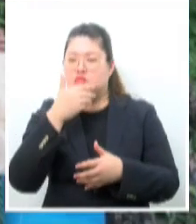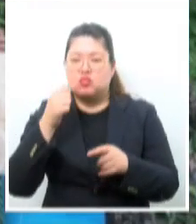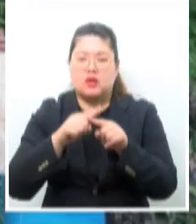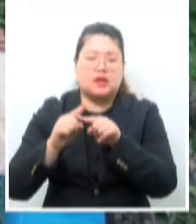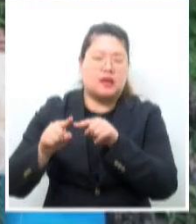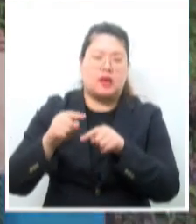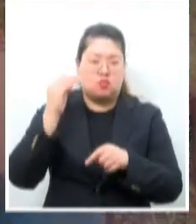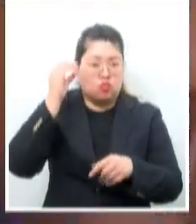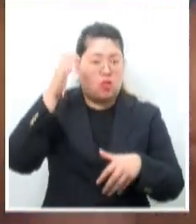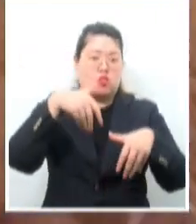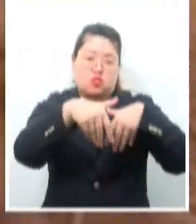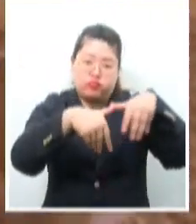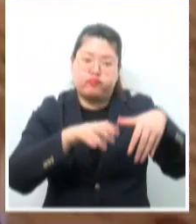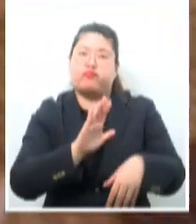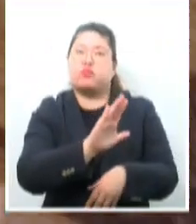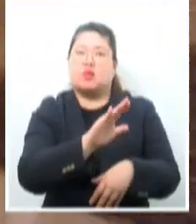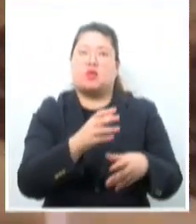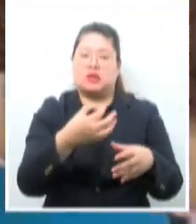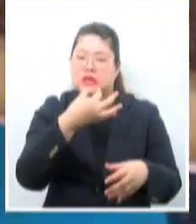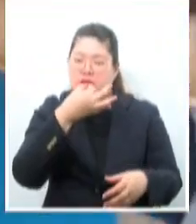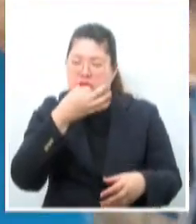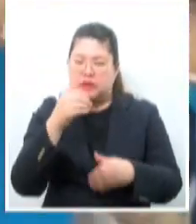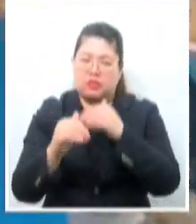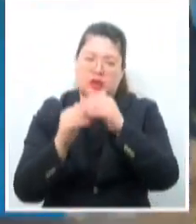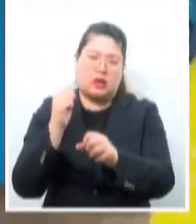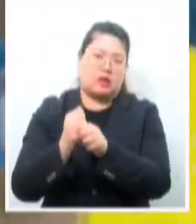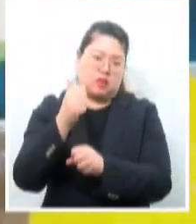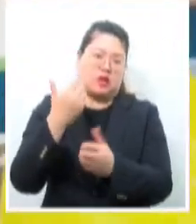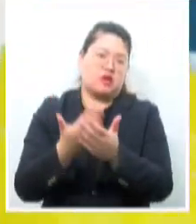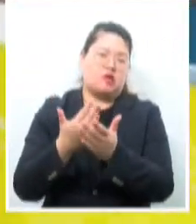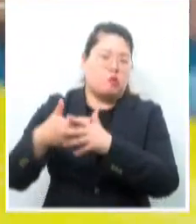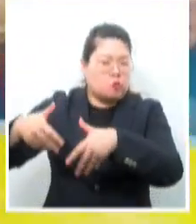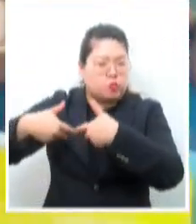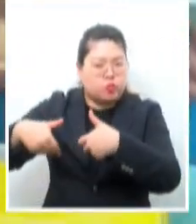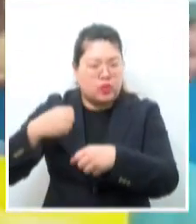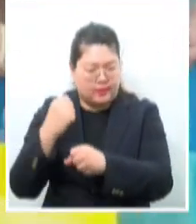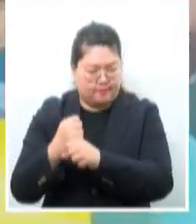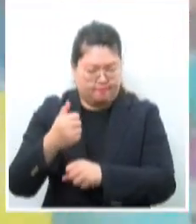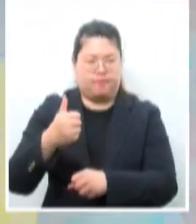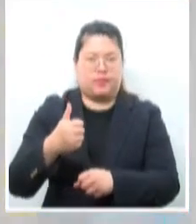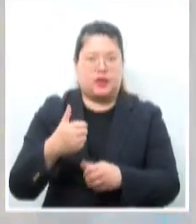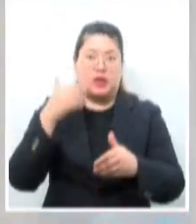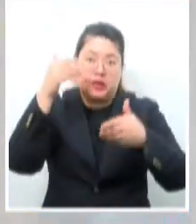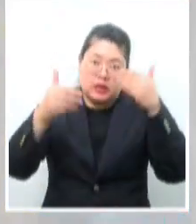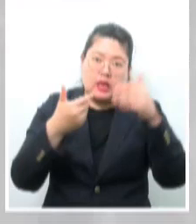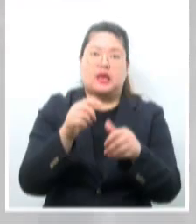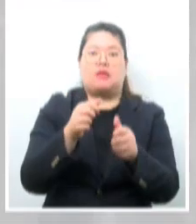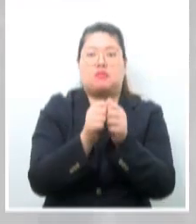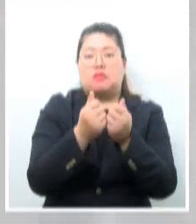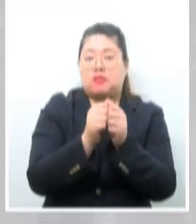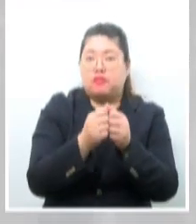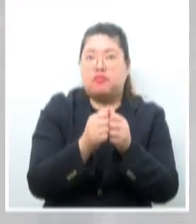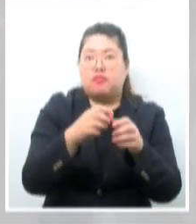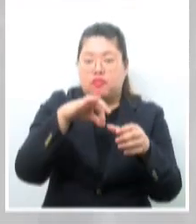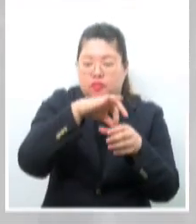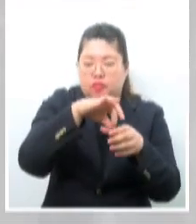ในท้องถิ่นและนำไปต่อยอดสู่วิชาชีพเพื่อสร้างรายได้ให้กับผู้เรียนกิจกรรมกาแฟสร้างป่าก